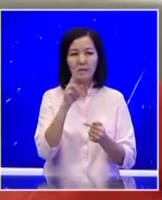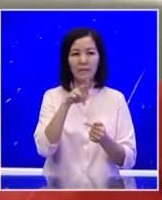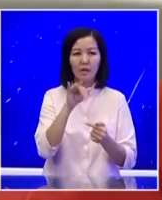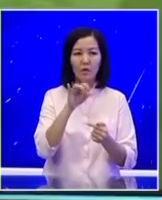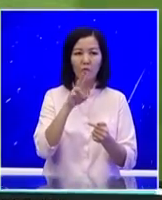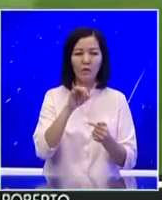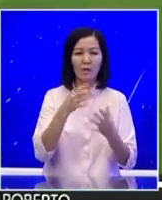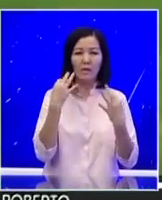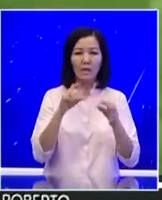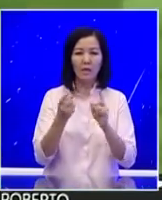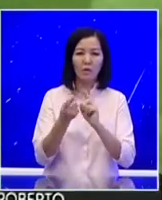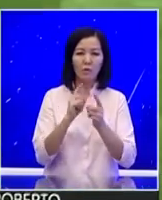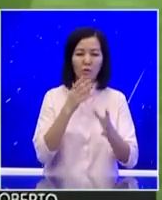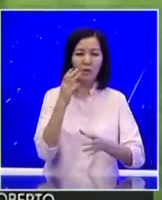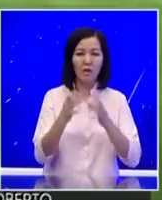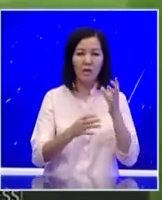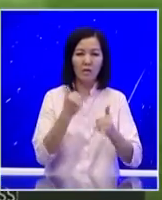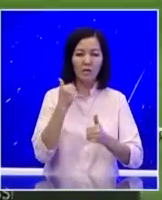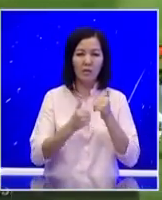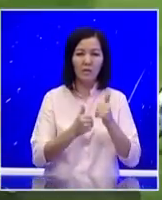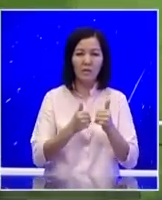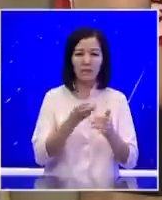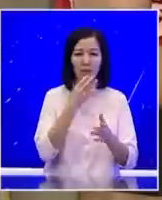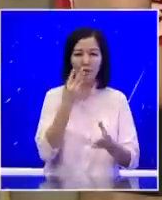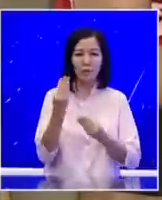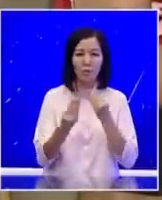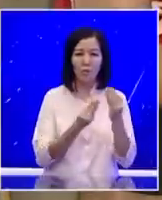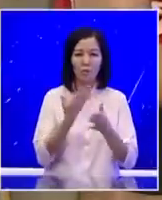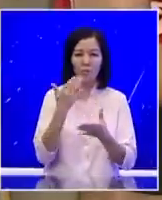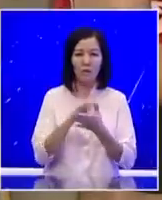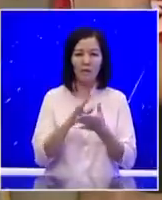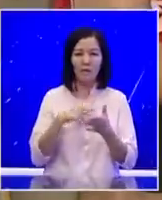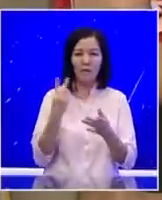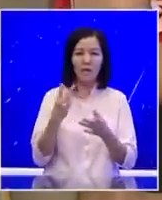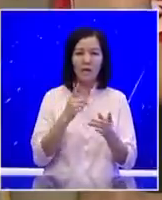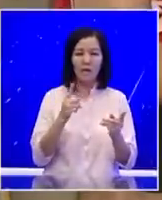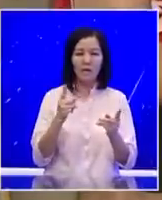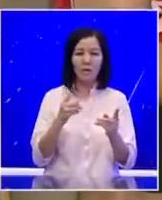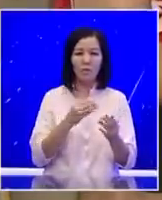Жұмағазиев, еркін күрестен халықаралық дәрежедегі спорт шебері бұл жолда жақсы ойын өрнегімен танылды. Екеуара